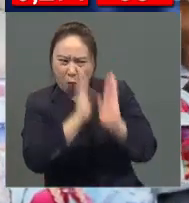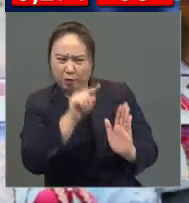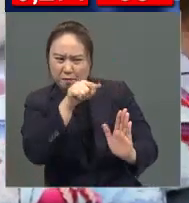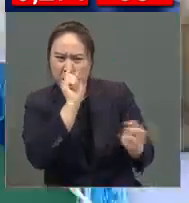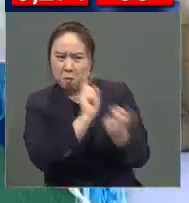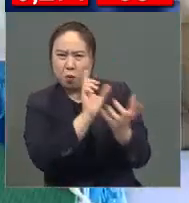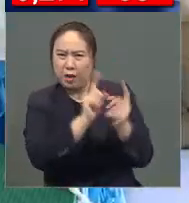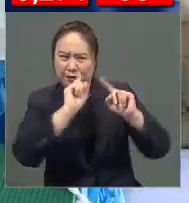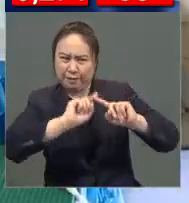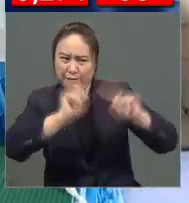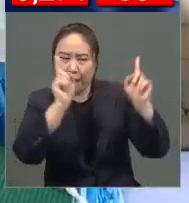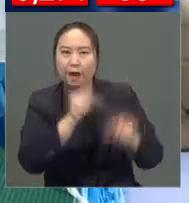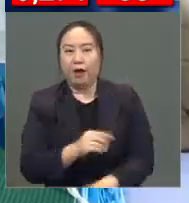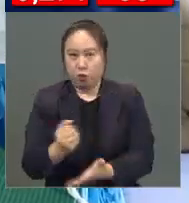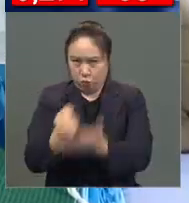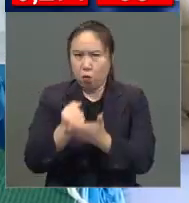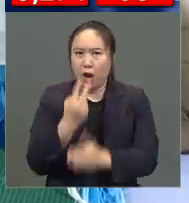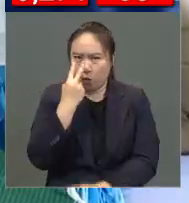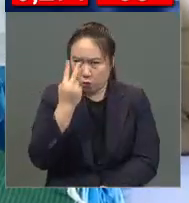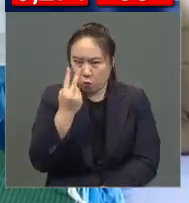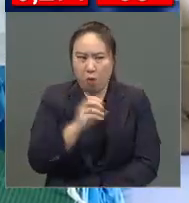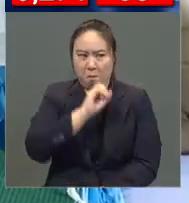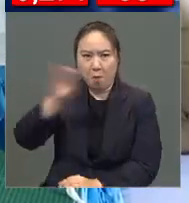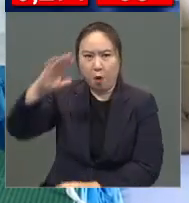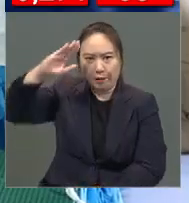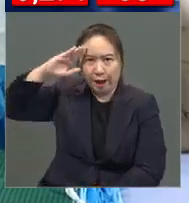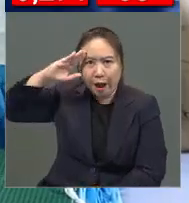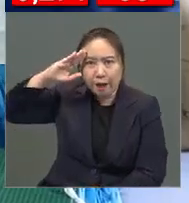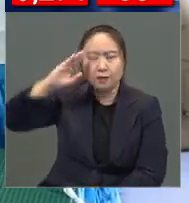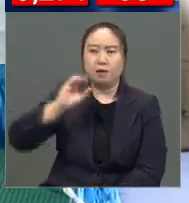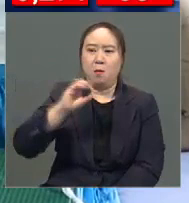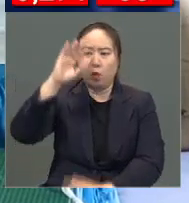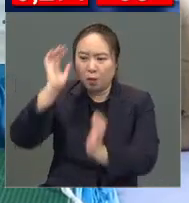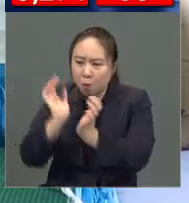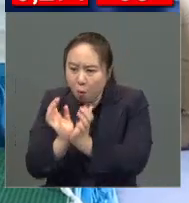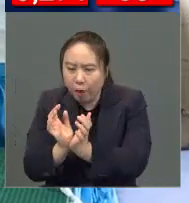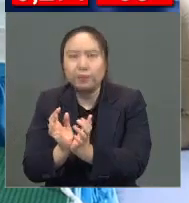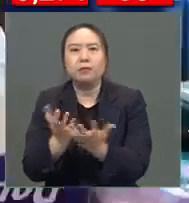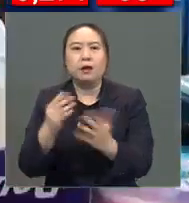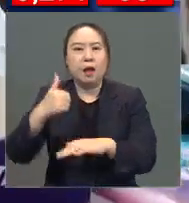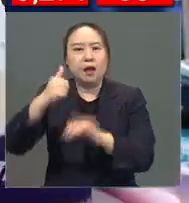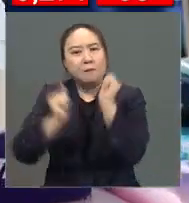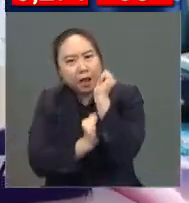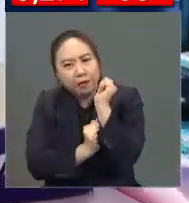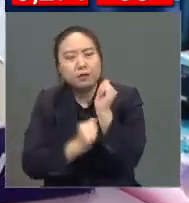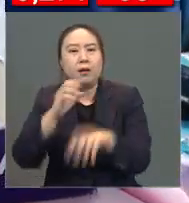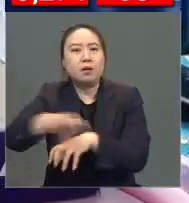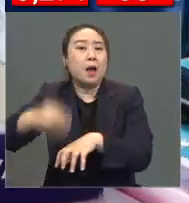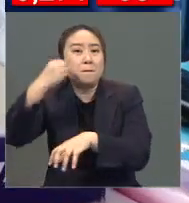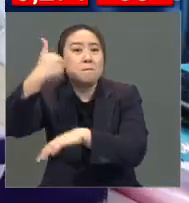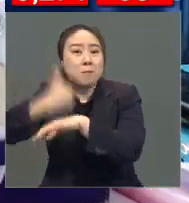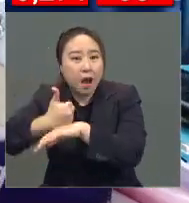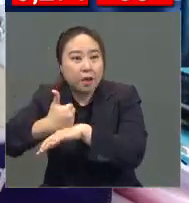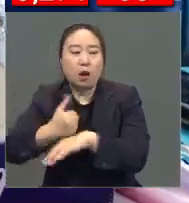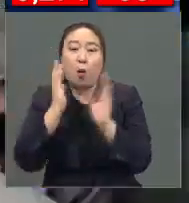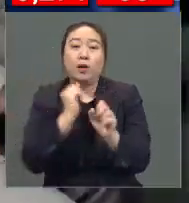าให้ช่วยกันเป็นหูเป็นตานะคะคุณผู้ชมให้รีบแจ้งทหารแจ้งเจ้าหน้าที่ตำรวจกำนันผู้ใหญ่บ้านรวมทั้งเ